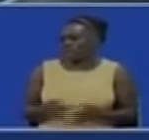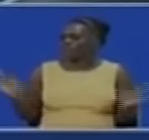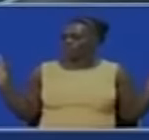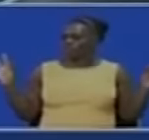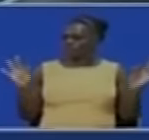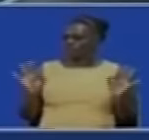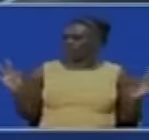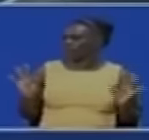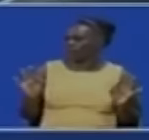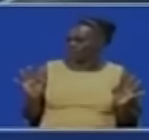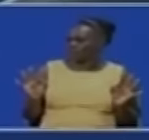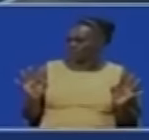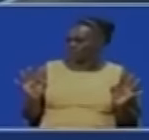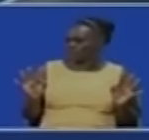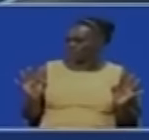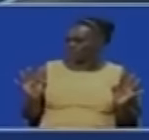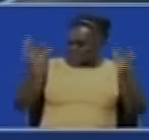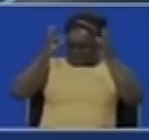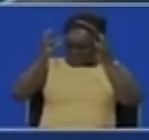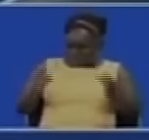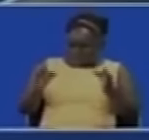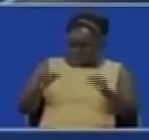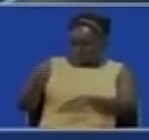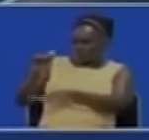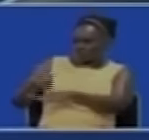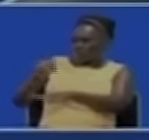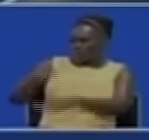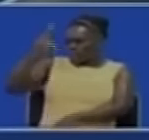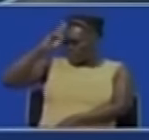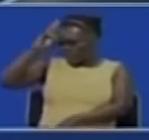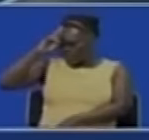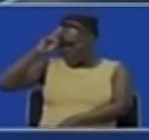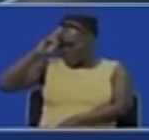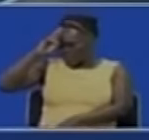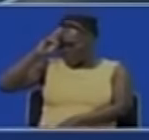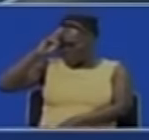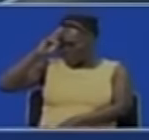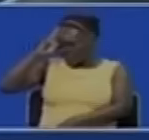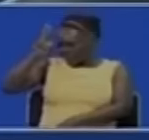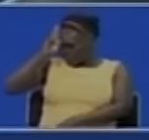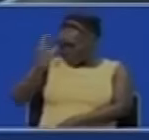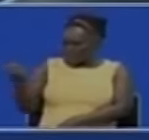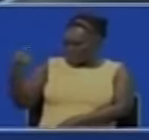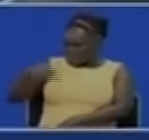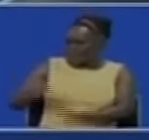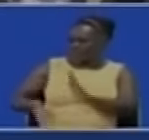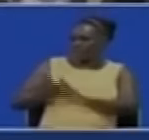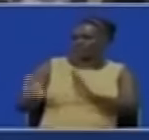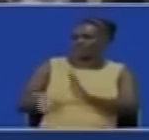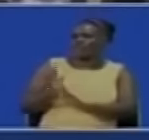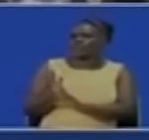tukashangaa, tukachukua hatua kuita serikali, mapolisi, na mapolisi wakafanya haraka